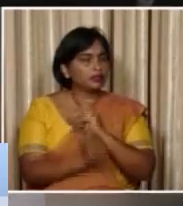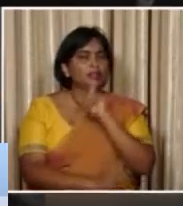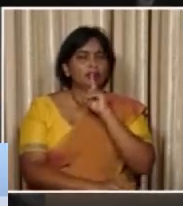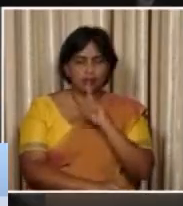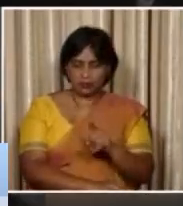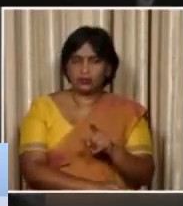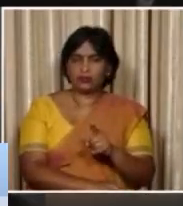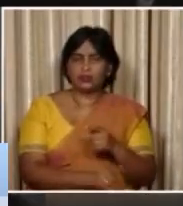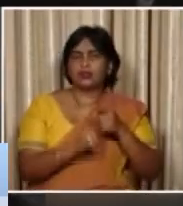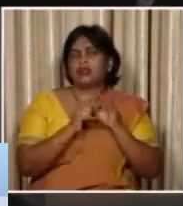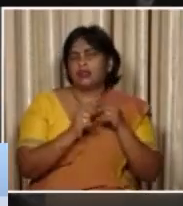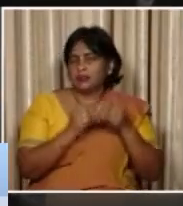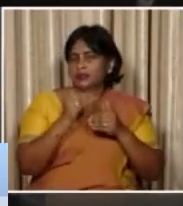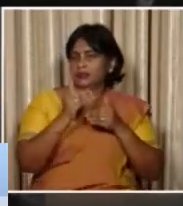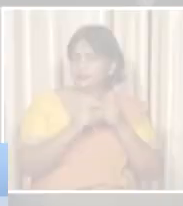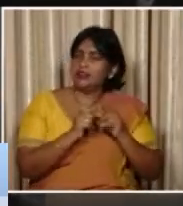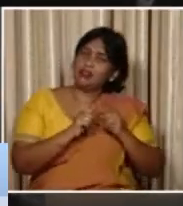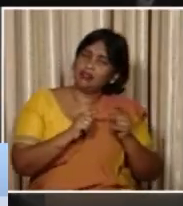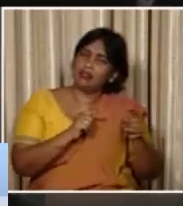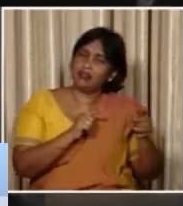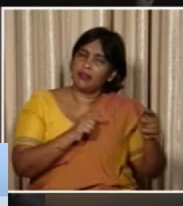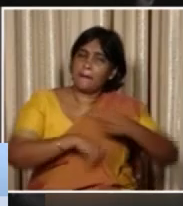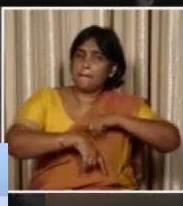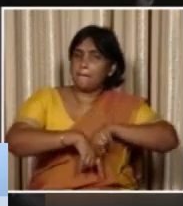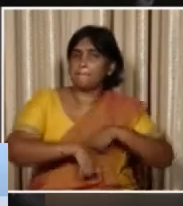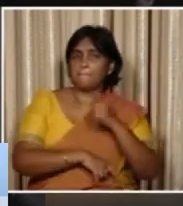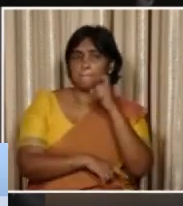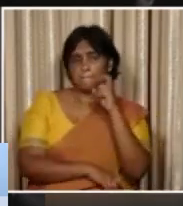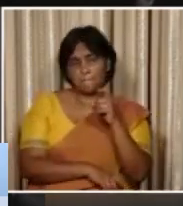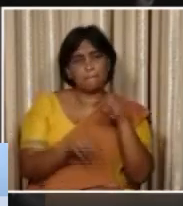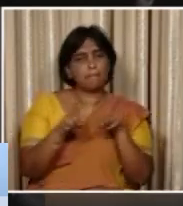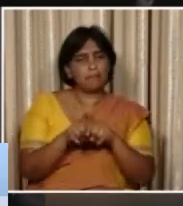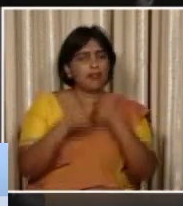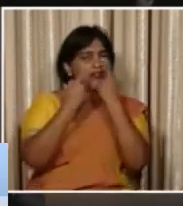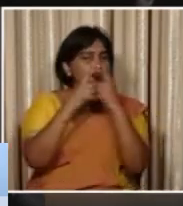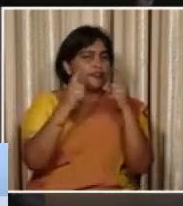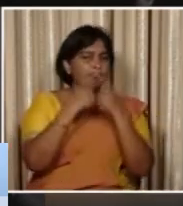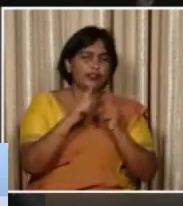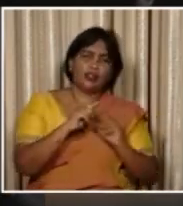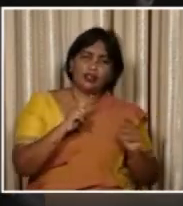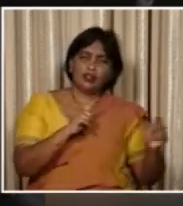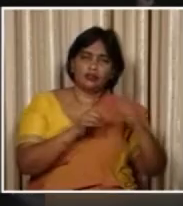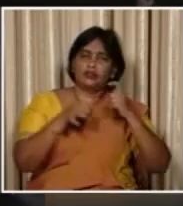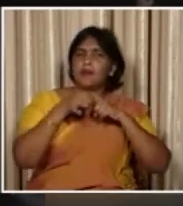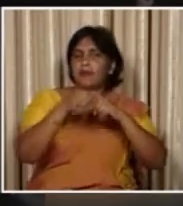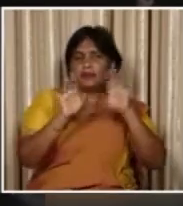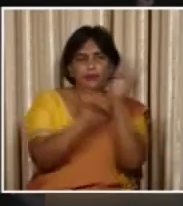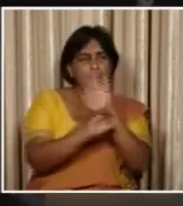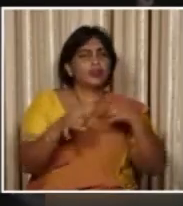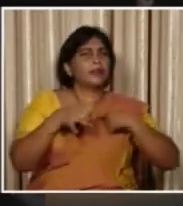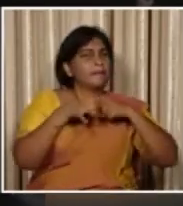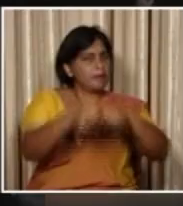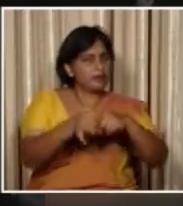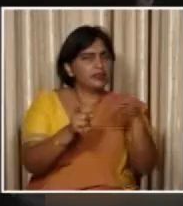ඇහුවාම කෙකර ගගා තෙපර බබා පැය භාගයක් විතර එක එක විදියට වටේ ගිහිලා ප්‍රශ්න අහන්න නැතුව පැහැදිලි කර